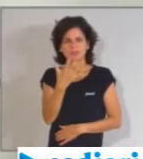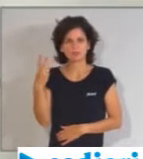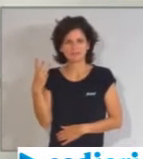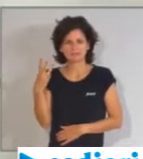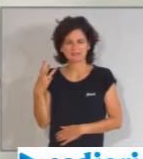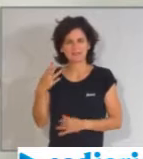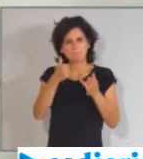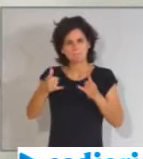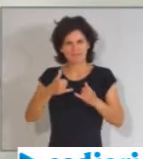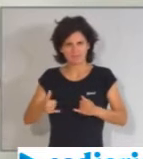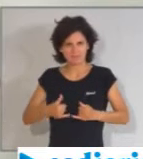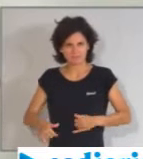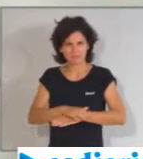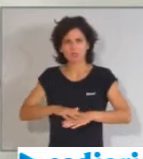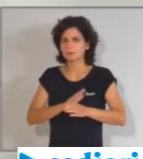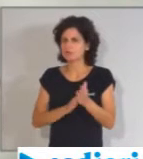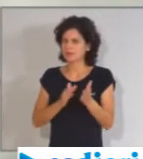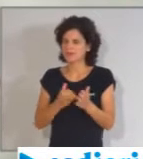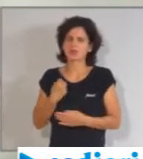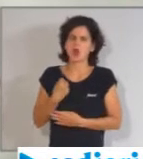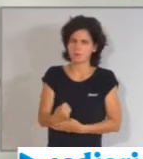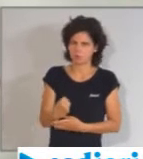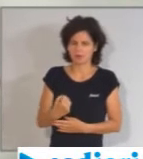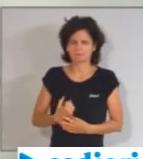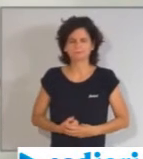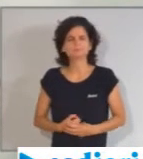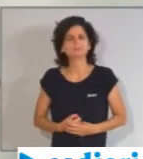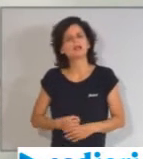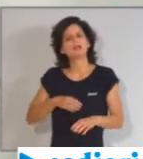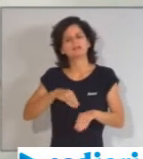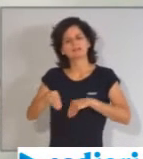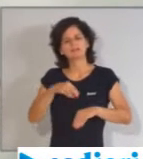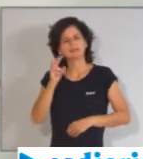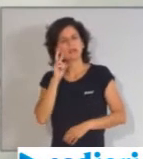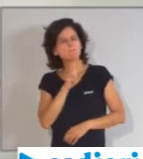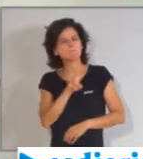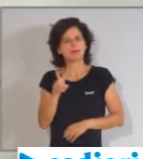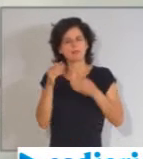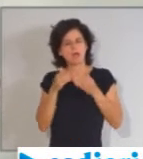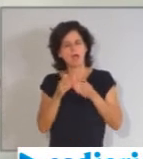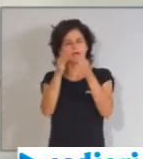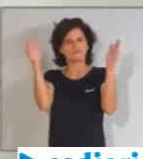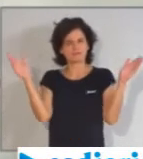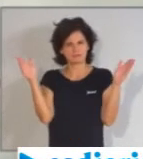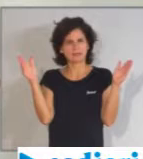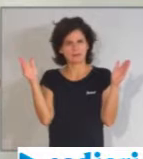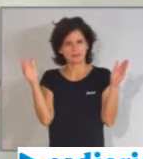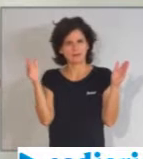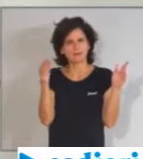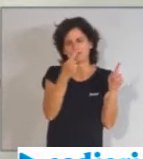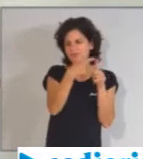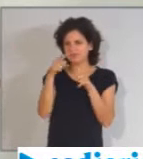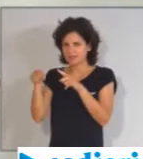impulsarem i implementarem des del Govern valencià. L'estratègia es basa en una mirada oberta, d'ampli espectre,